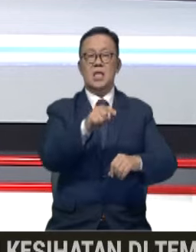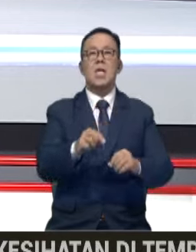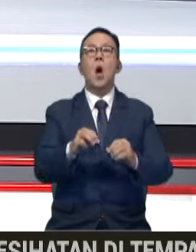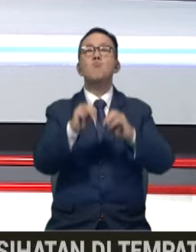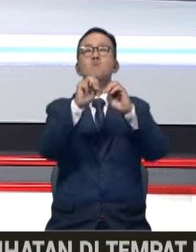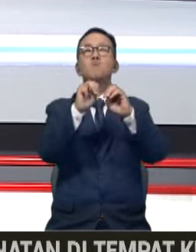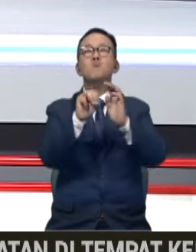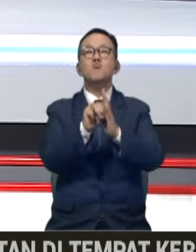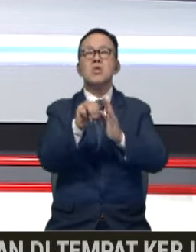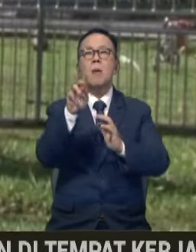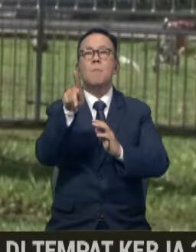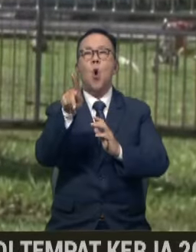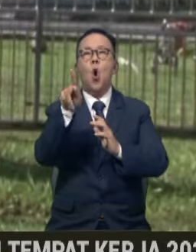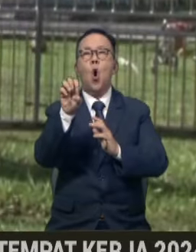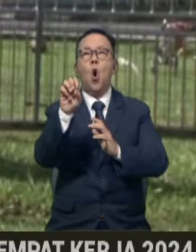tadi.